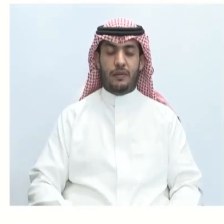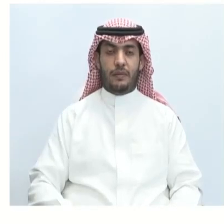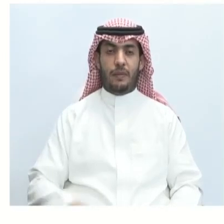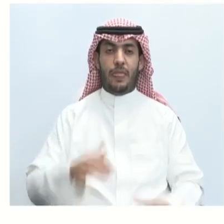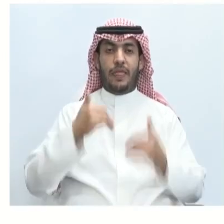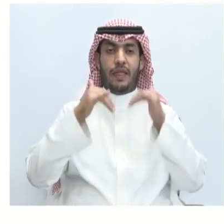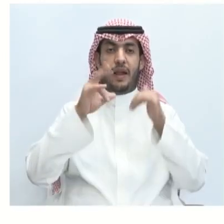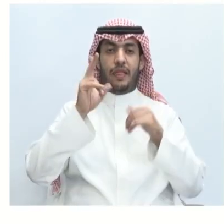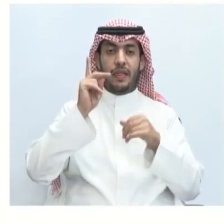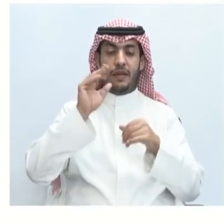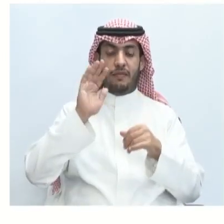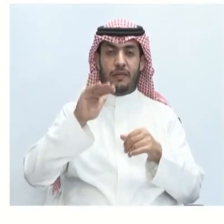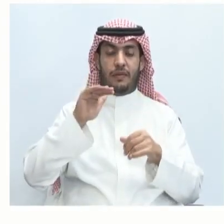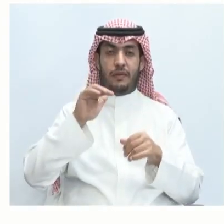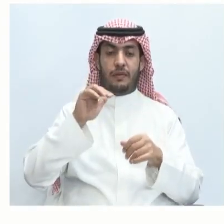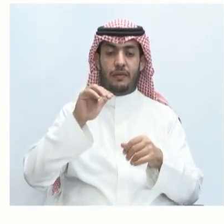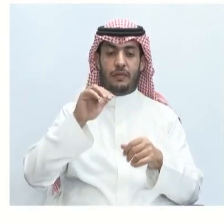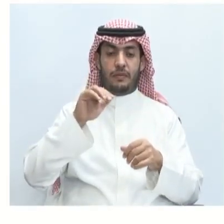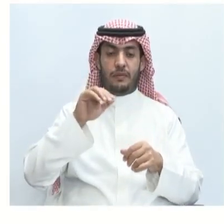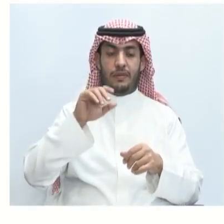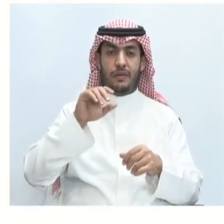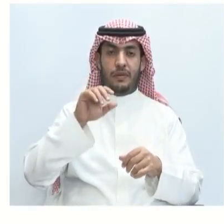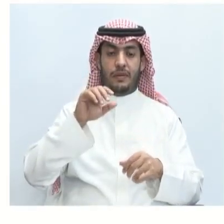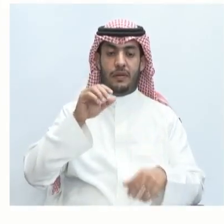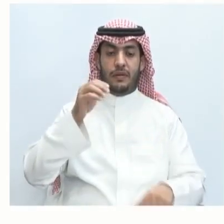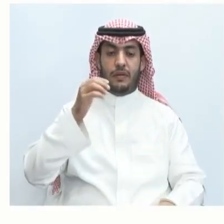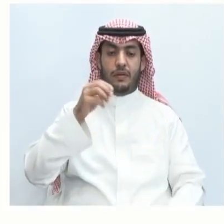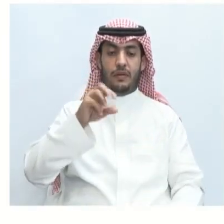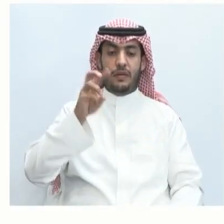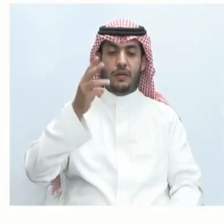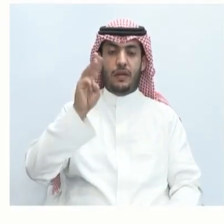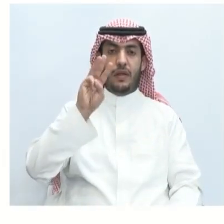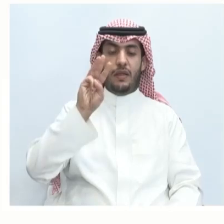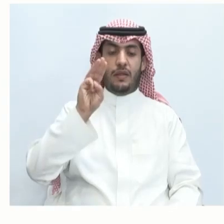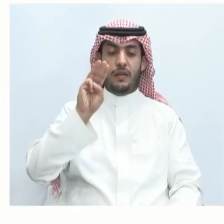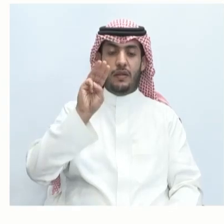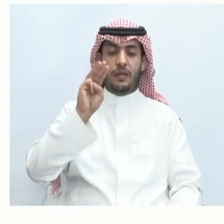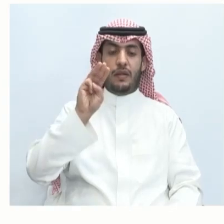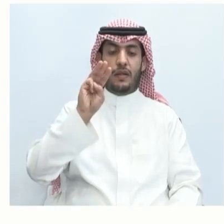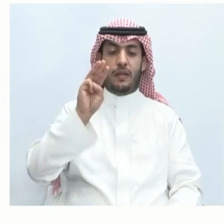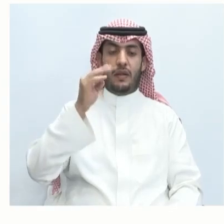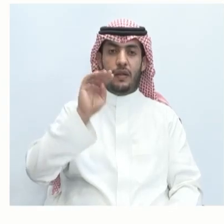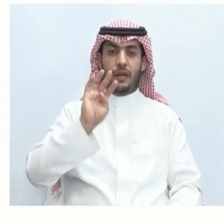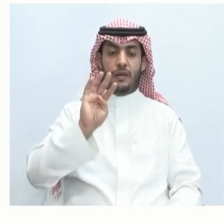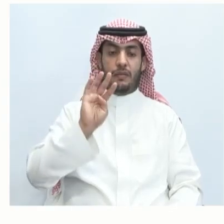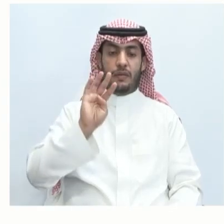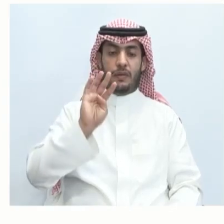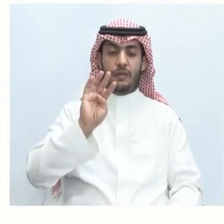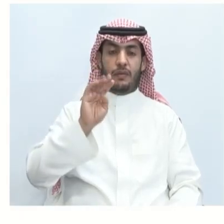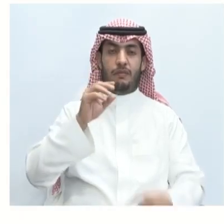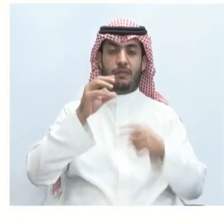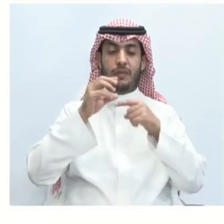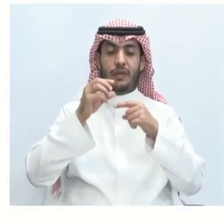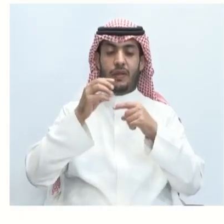الطريقه الثانيه ابنائي وبناتي عن طريق الاعداد اقوم هنا ابنائي بناتي بطرح ماذا البسطين ثلاثه